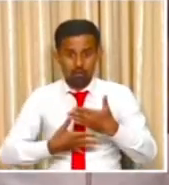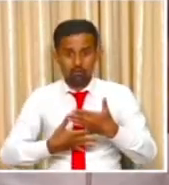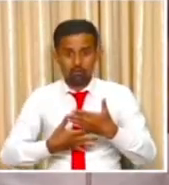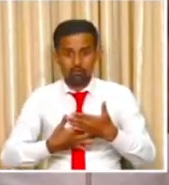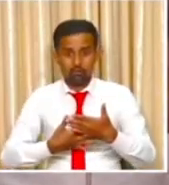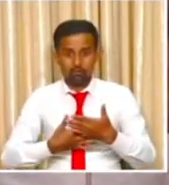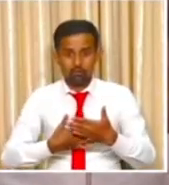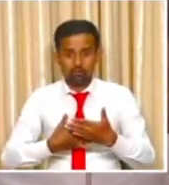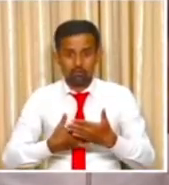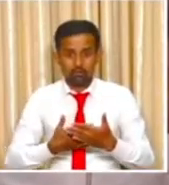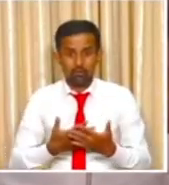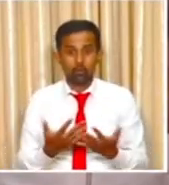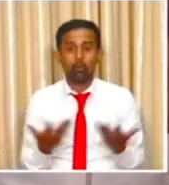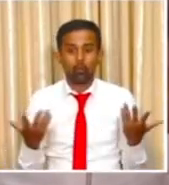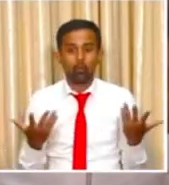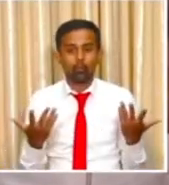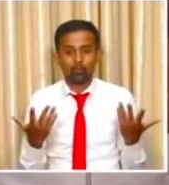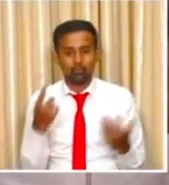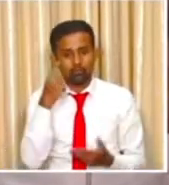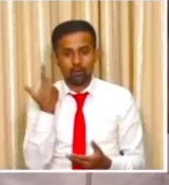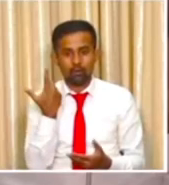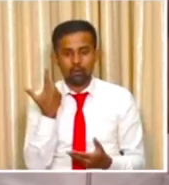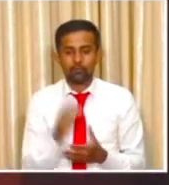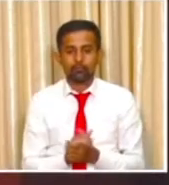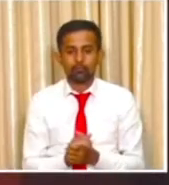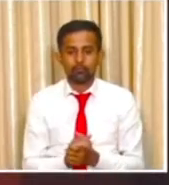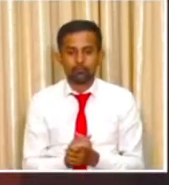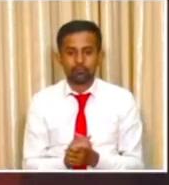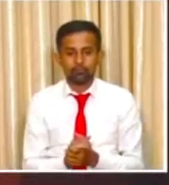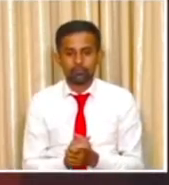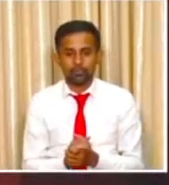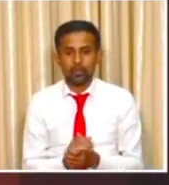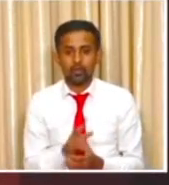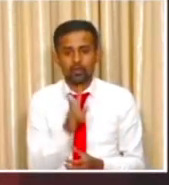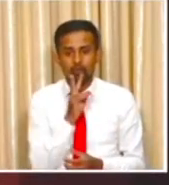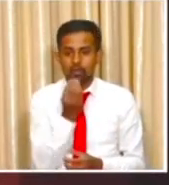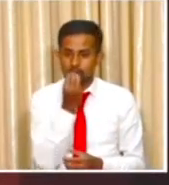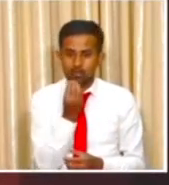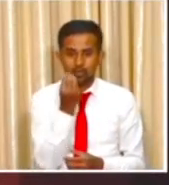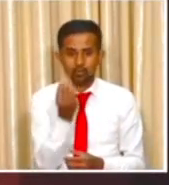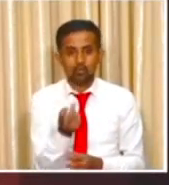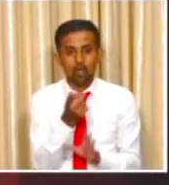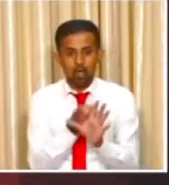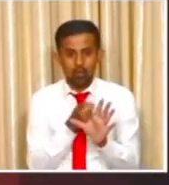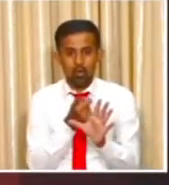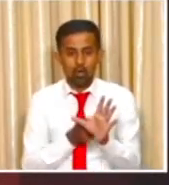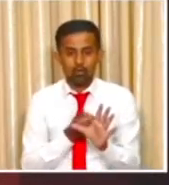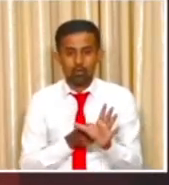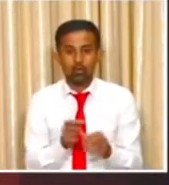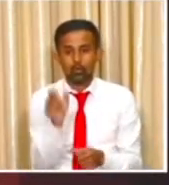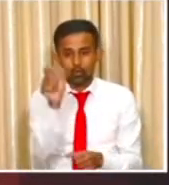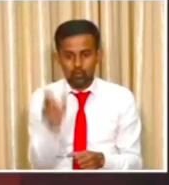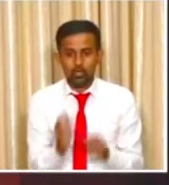මේක කොහෙ තිනොත් දන්නේ නැහැ ඔක හොයලා ඉපෑ කියන්නේ ගරු ගරු ඇමතිතුමනි ඔව් දිවාහරය ලබා දුන්නු වසරවල